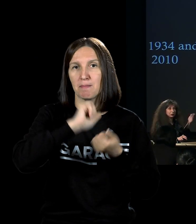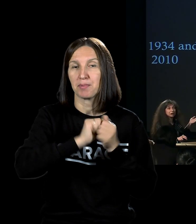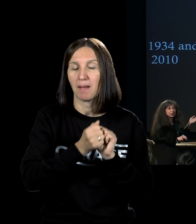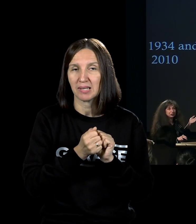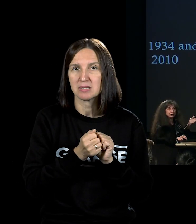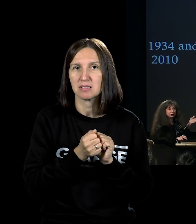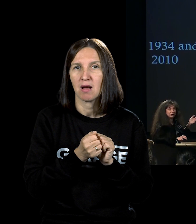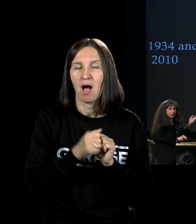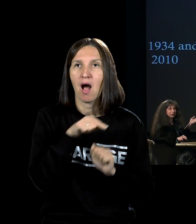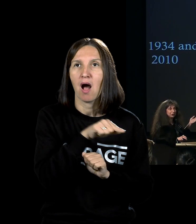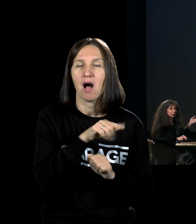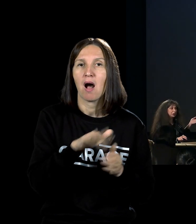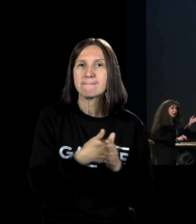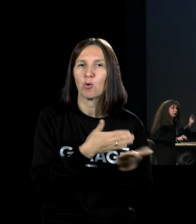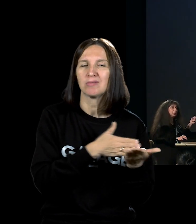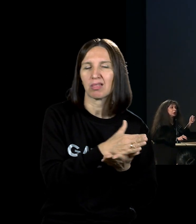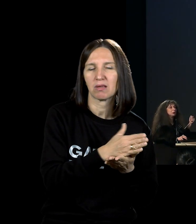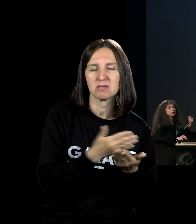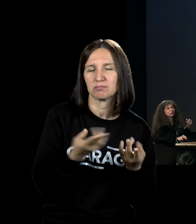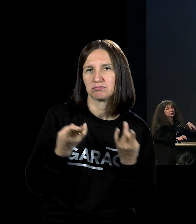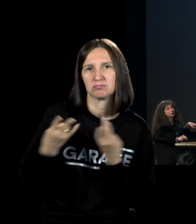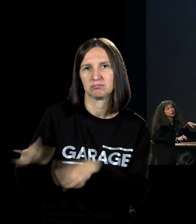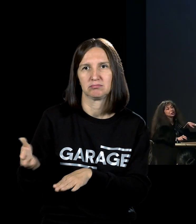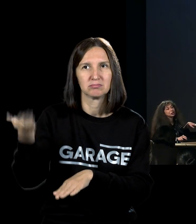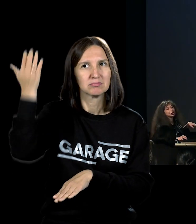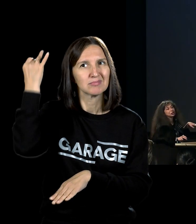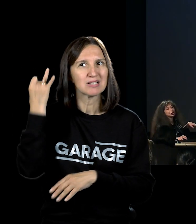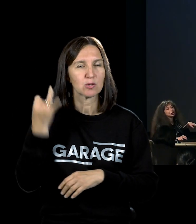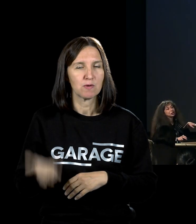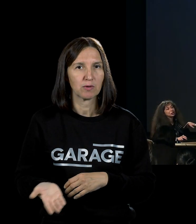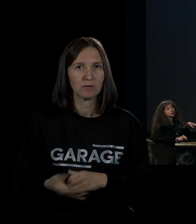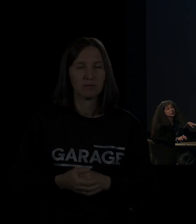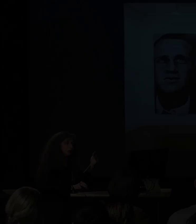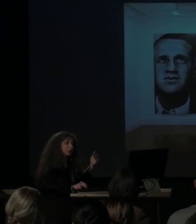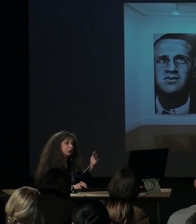такой отрицал, да, что это отрицание истории. Здесь вот эта история возвращается.